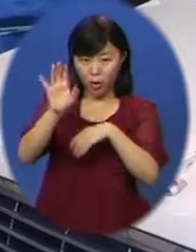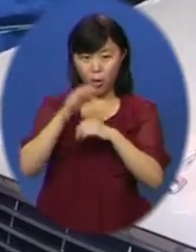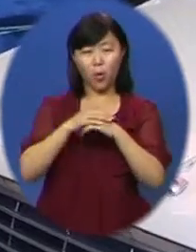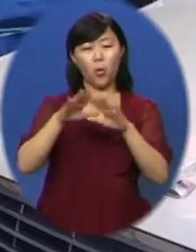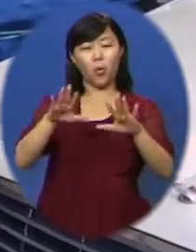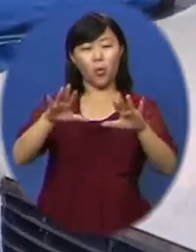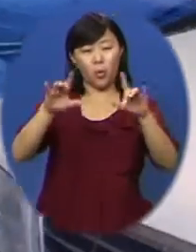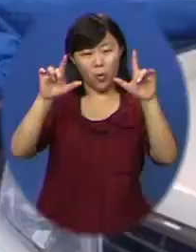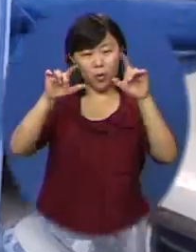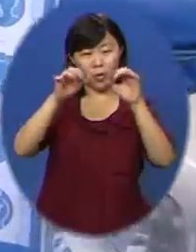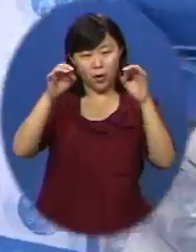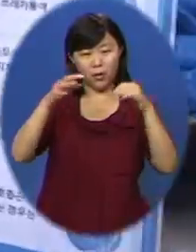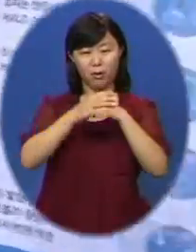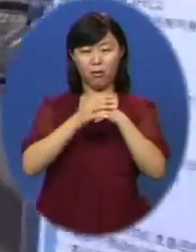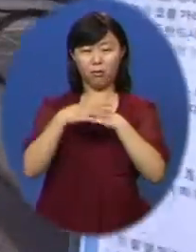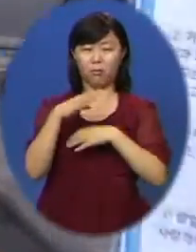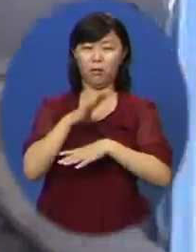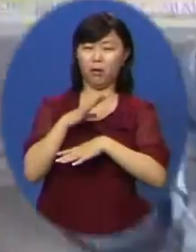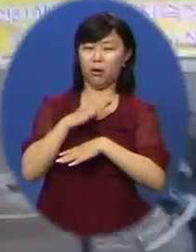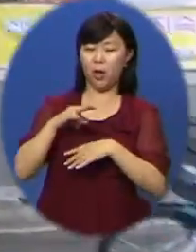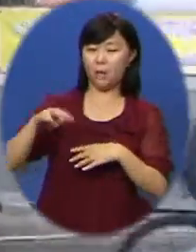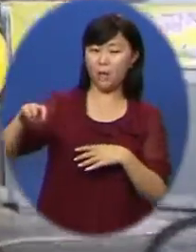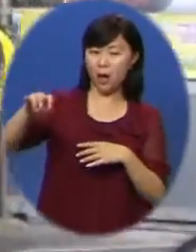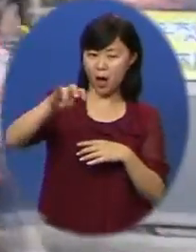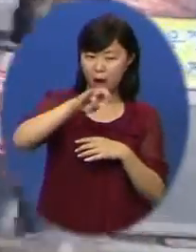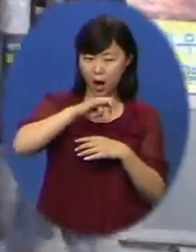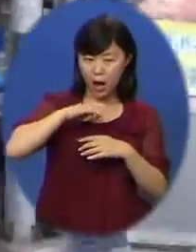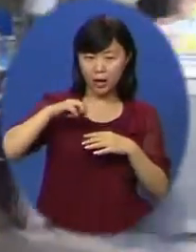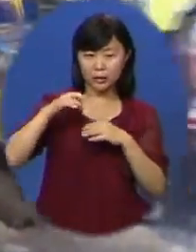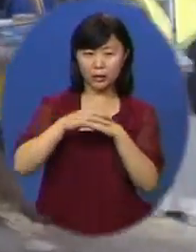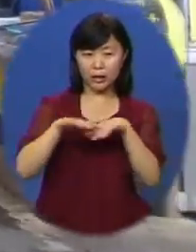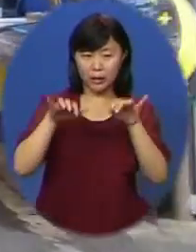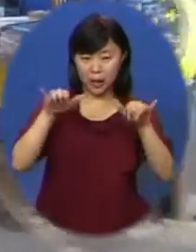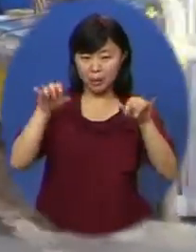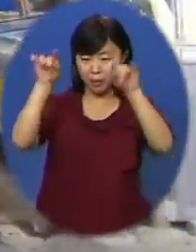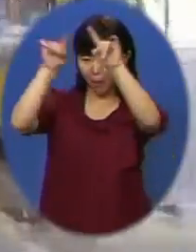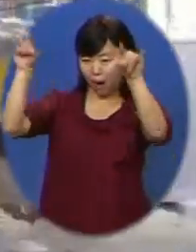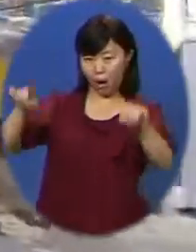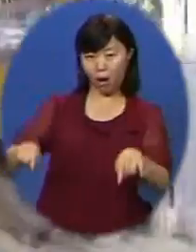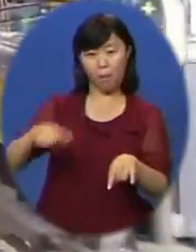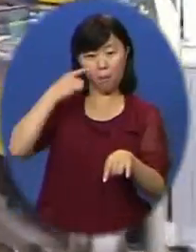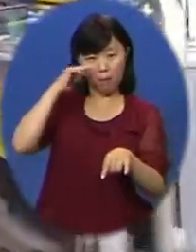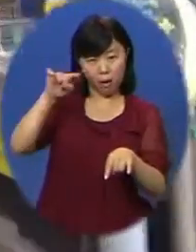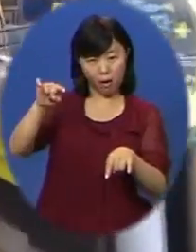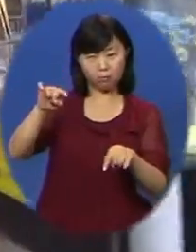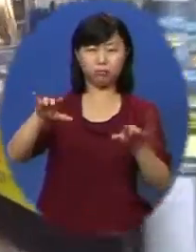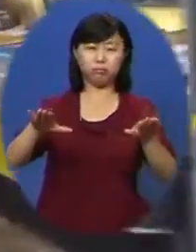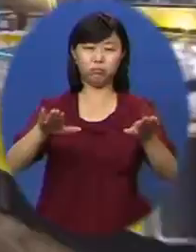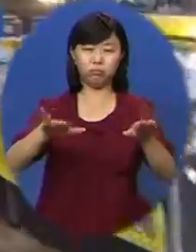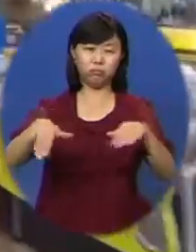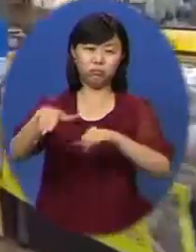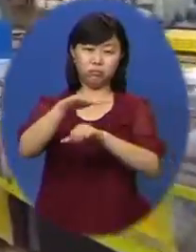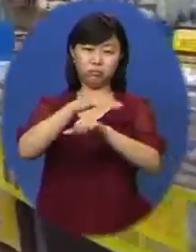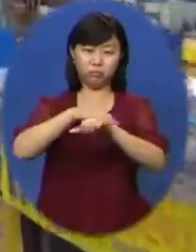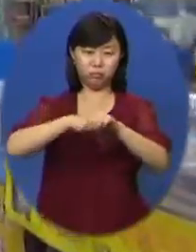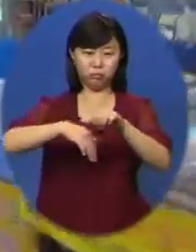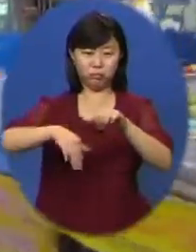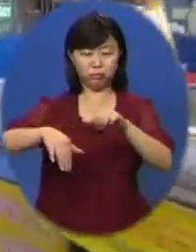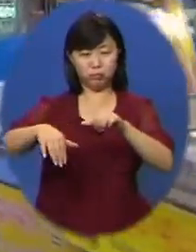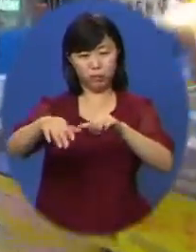한해 우리를 공포에 떨게 했던 메르스 예방 판넬이 눈에 띄었다. 아직은 한산한 시장,